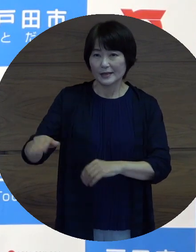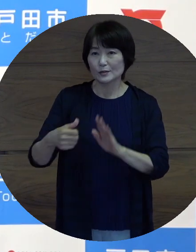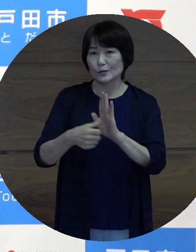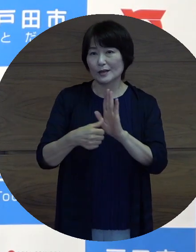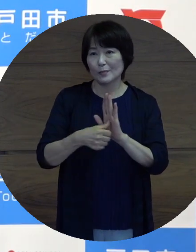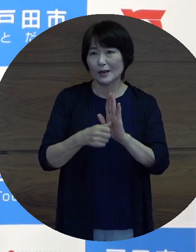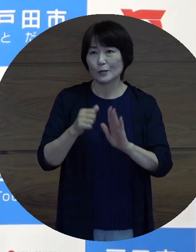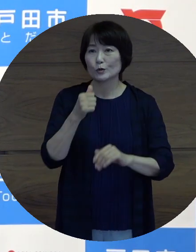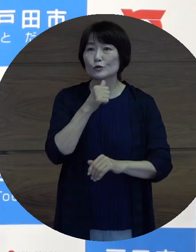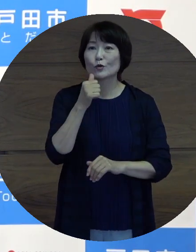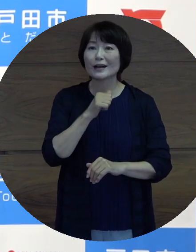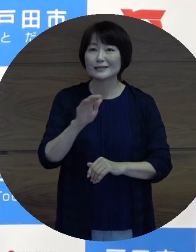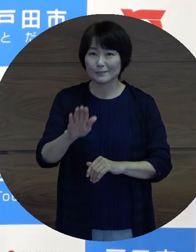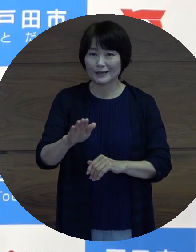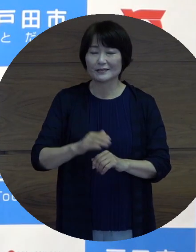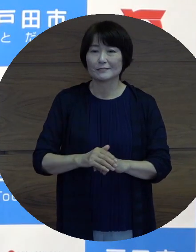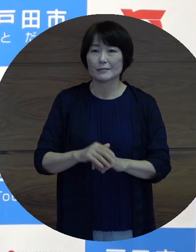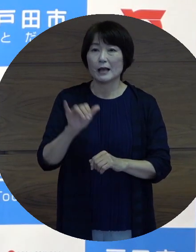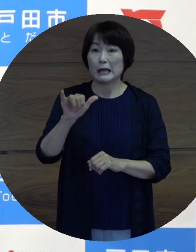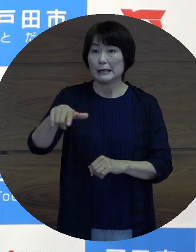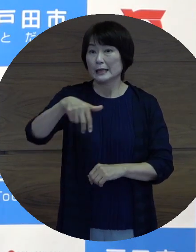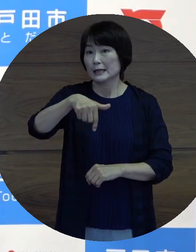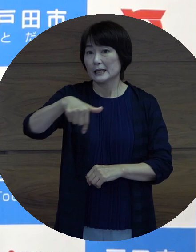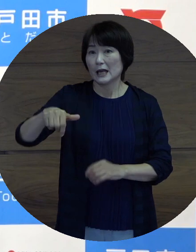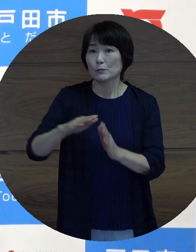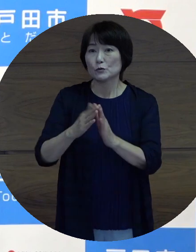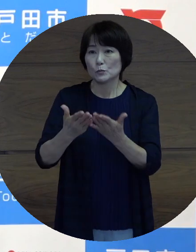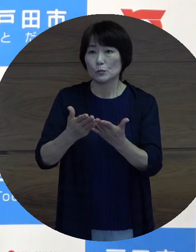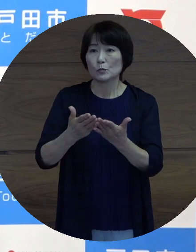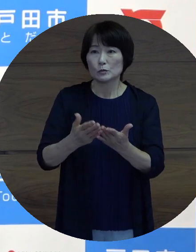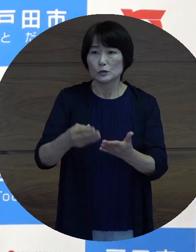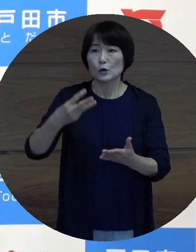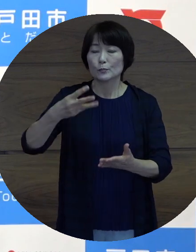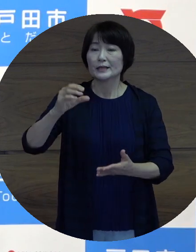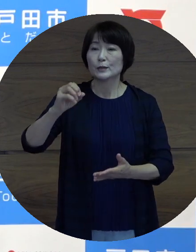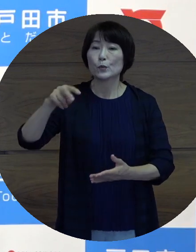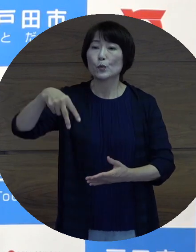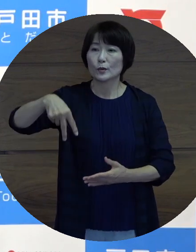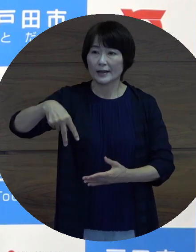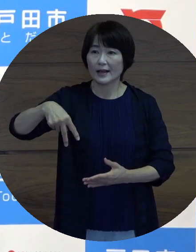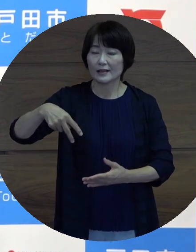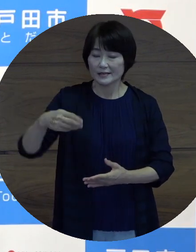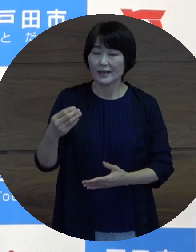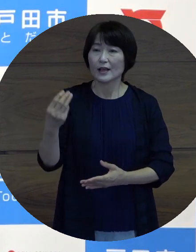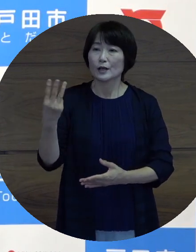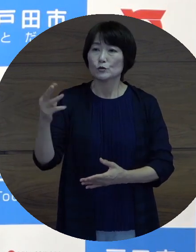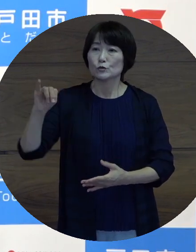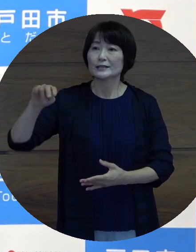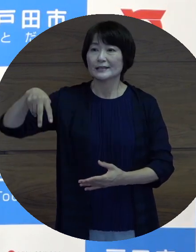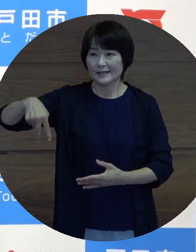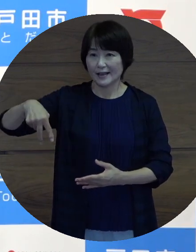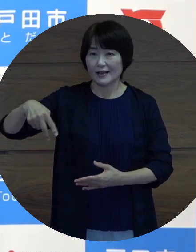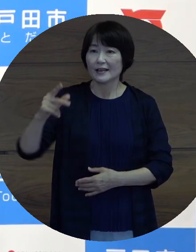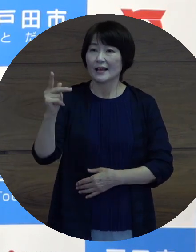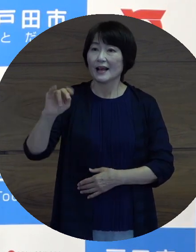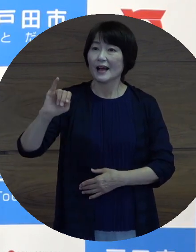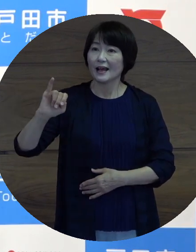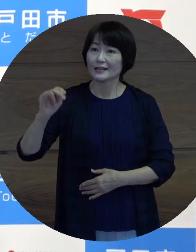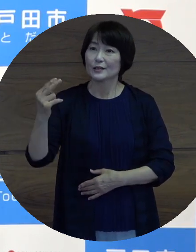介します。矢部本、みおなちゃん、ゆいなちゃん、かいとちゃん、